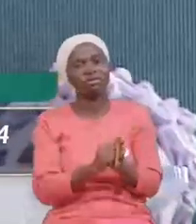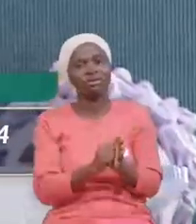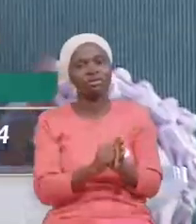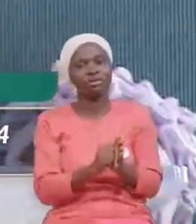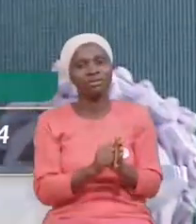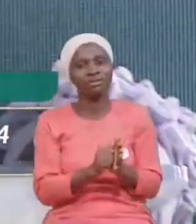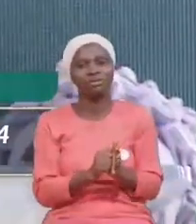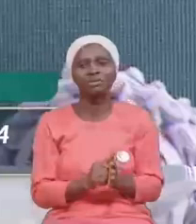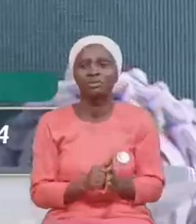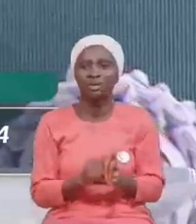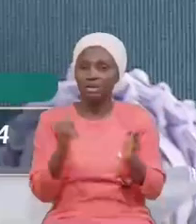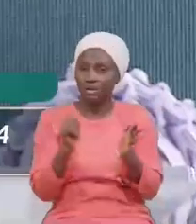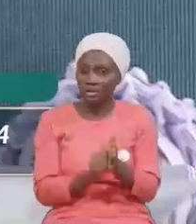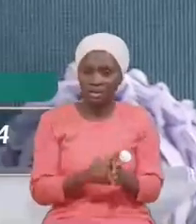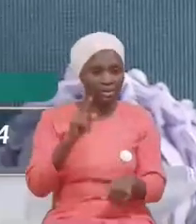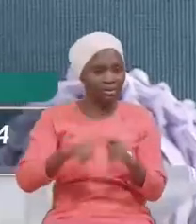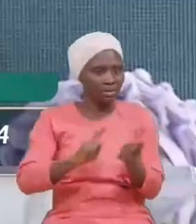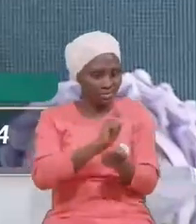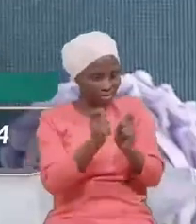Mais ça ne transforme pas de vie.